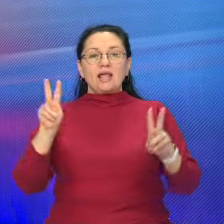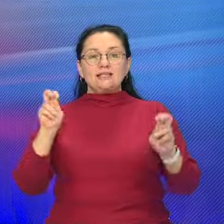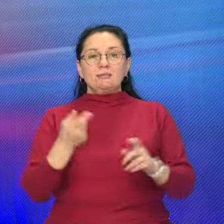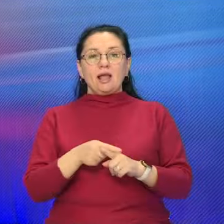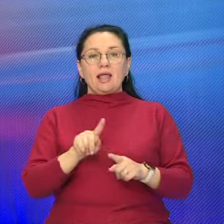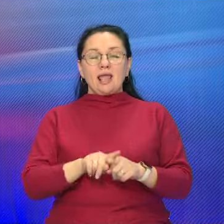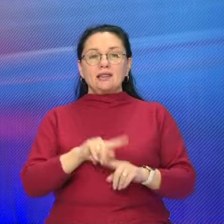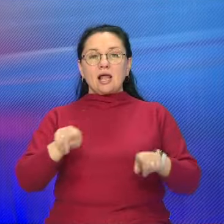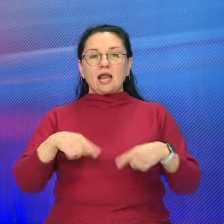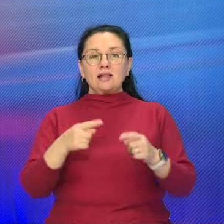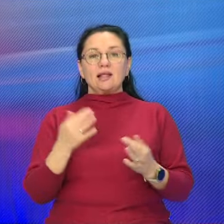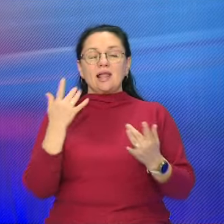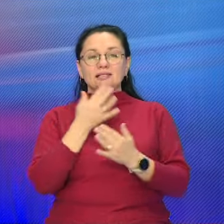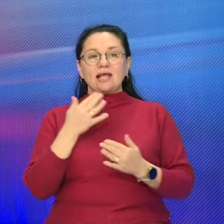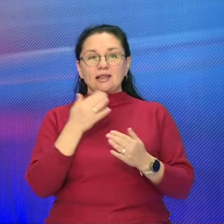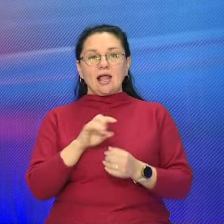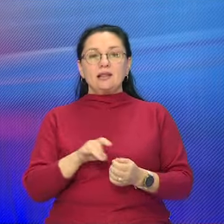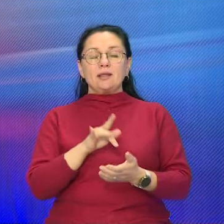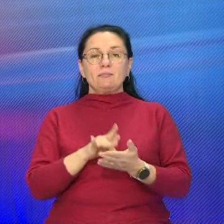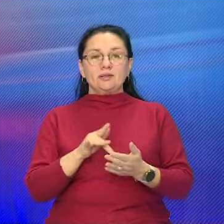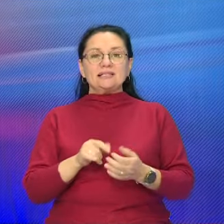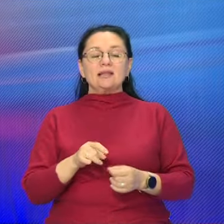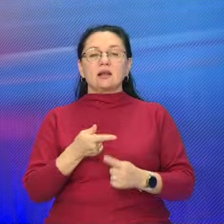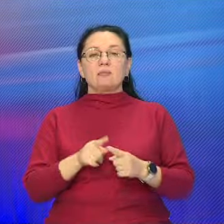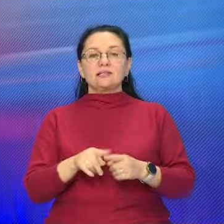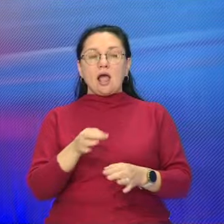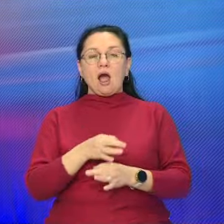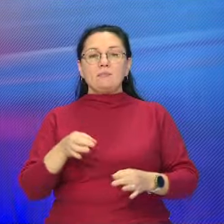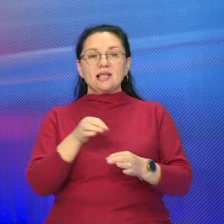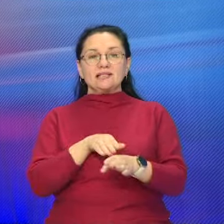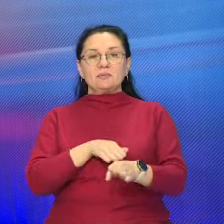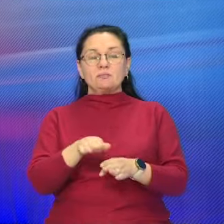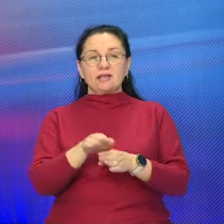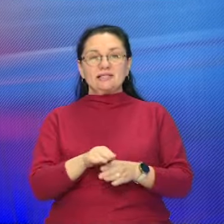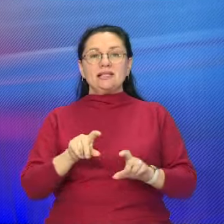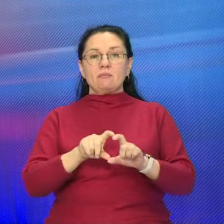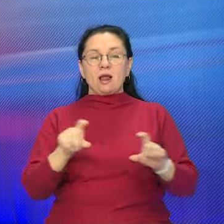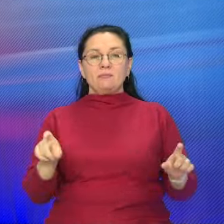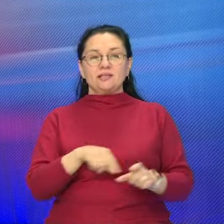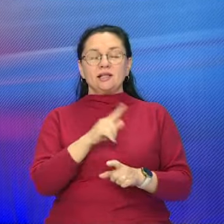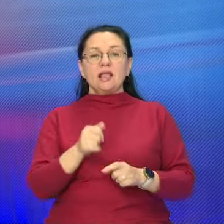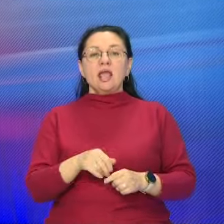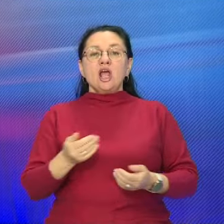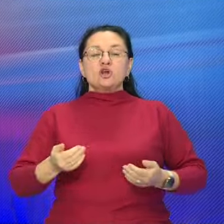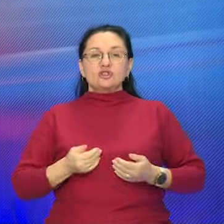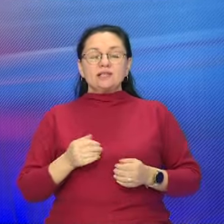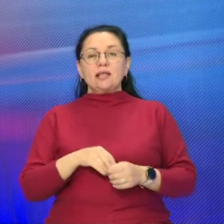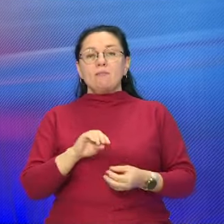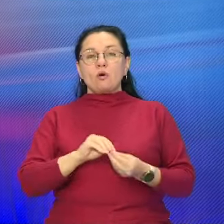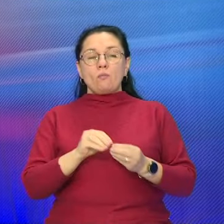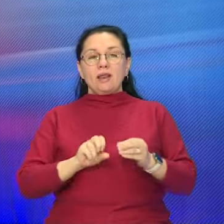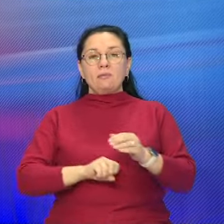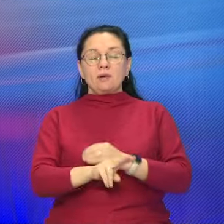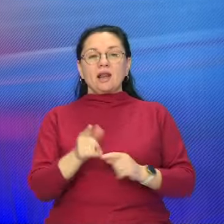пресс-тура, организованного Национальным пресс-центром совместно с Гродненским областным выконавчим комитетом, ахова мяжи, проблемы мигрантов и